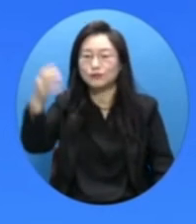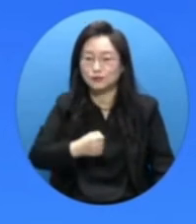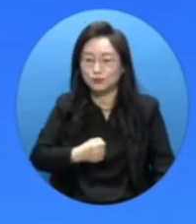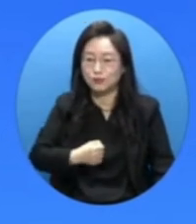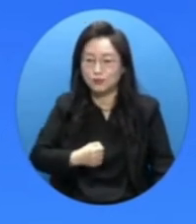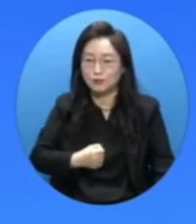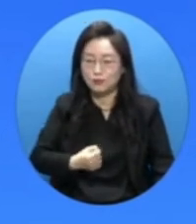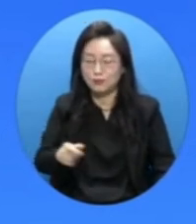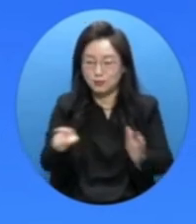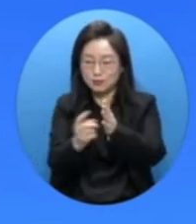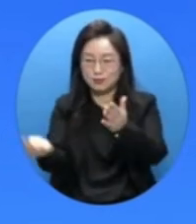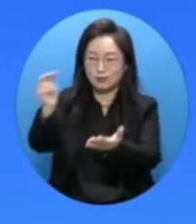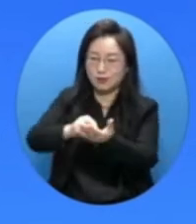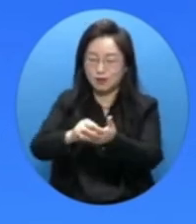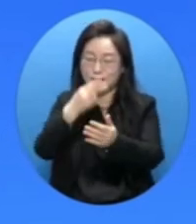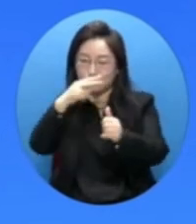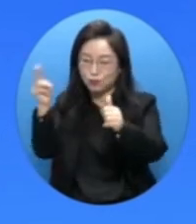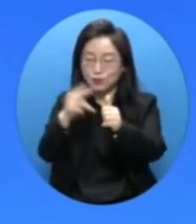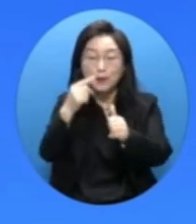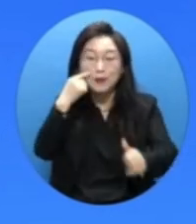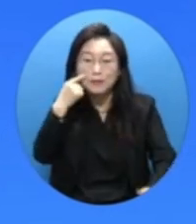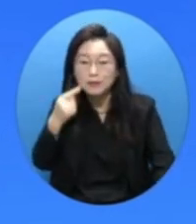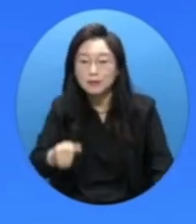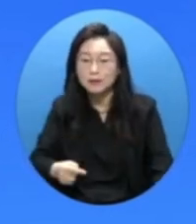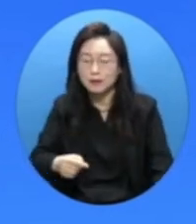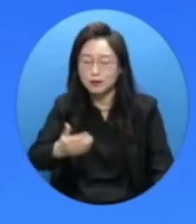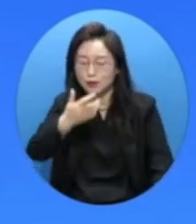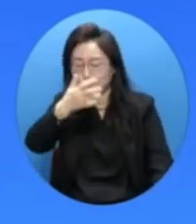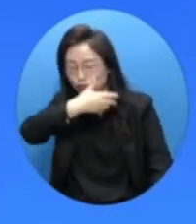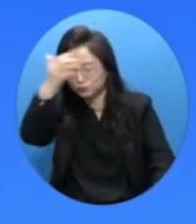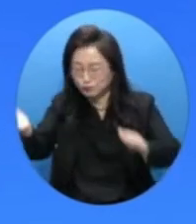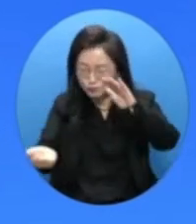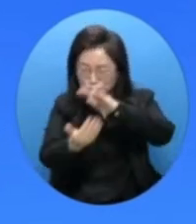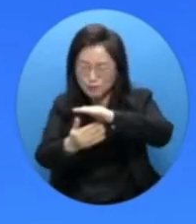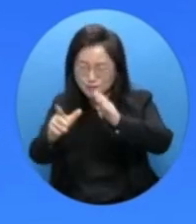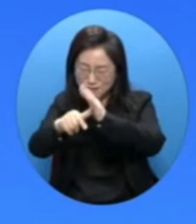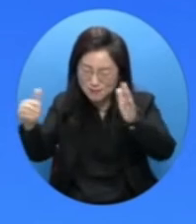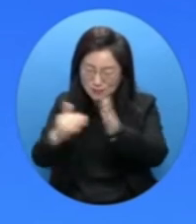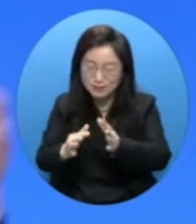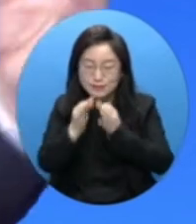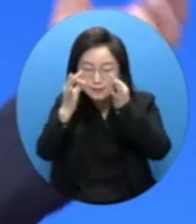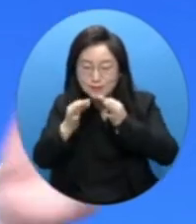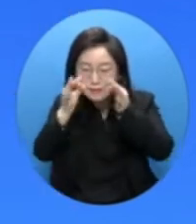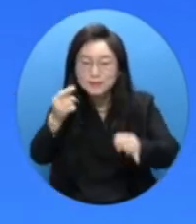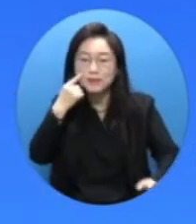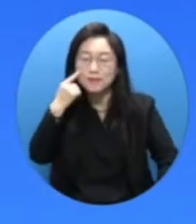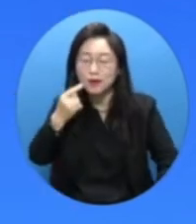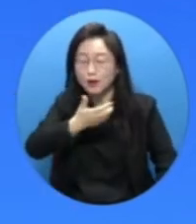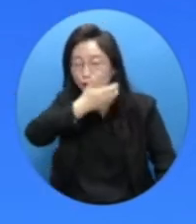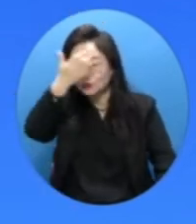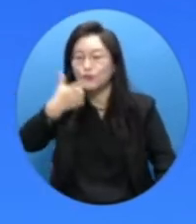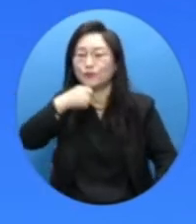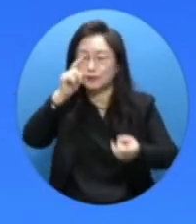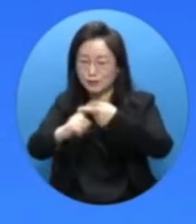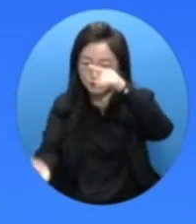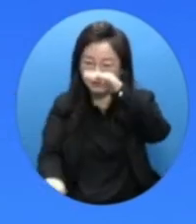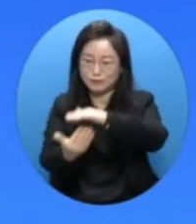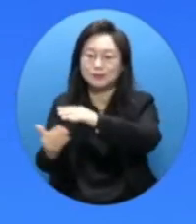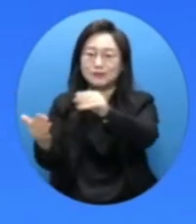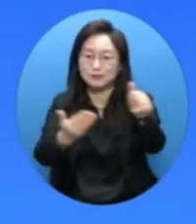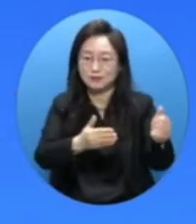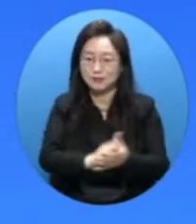일어나십시오 도전하십시오 꿈 이루어져까지 도전하고 또 도전하고 또 도전해서 여러분의 꿈과 손을 다 이루시기 바랍니다